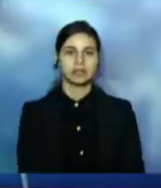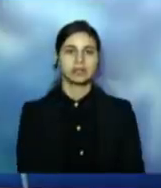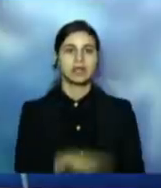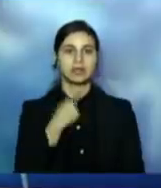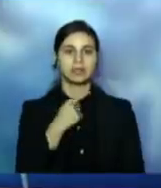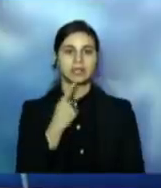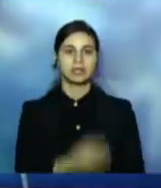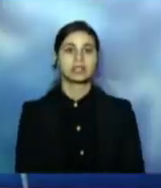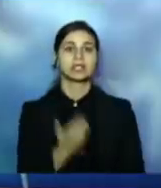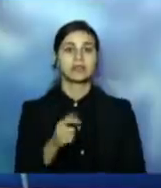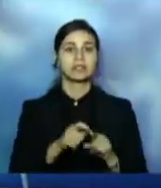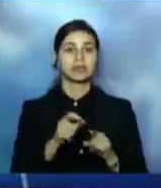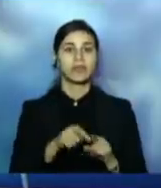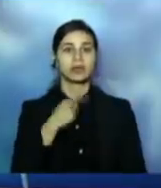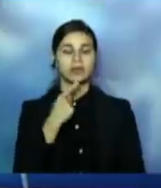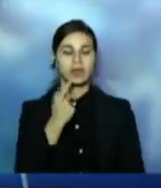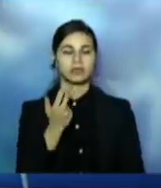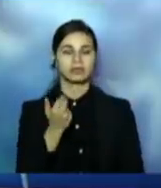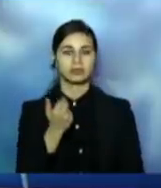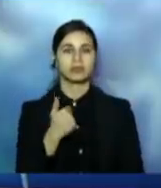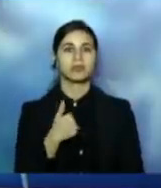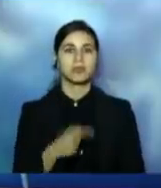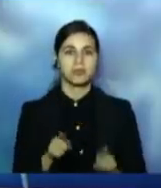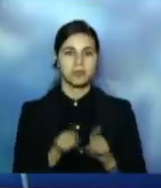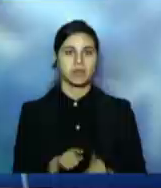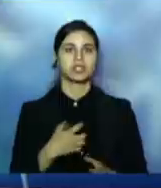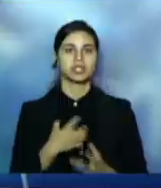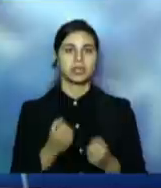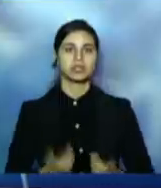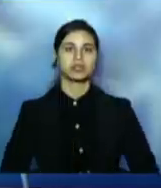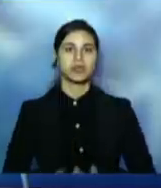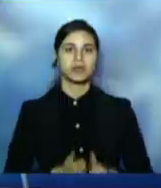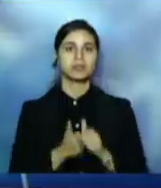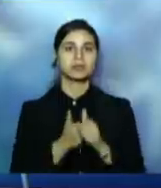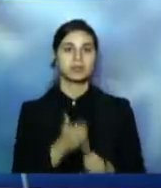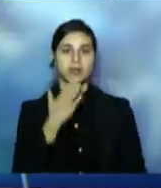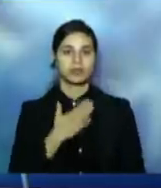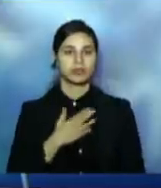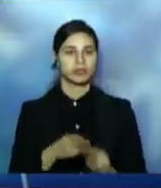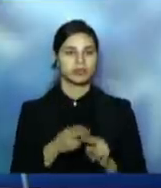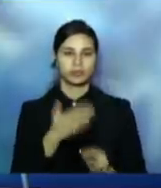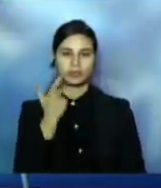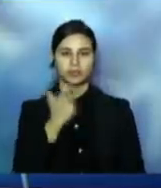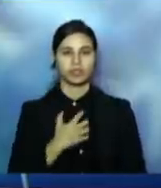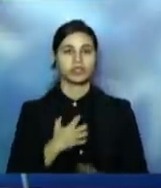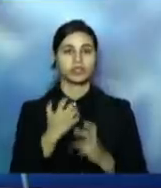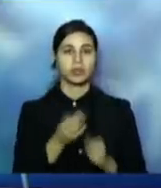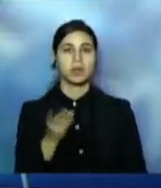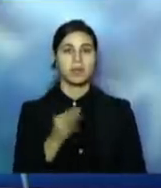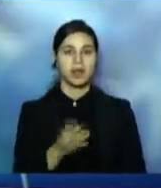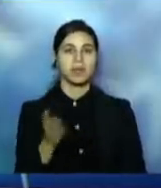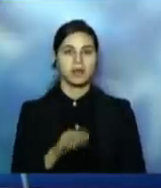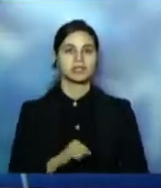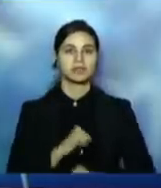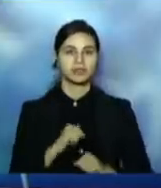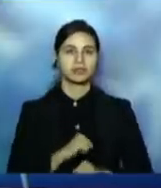ბრძანეთ შეიძლება. ეს კითხვას რა შეეხება, რა თქმა უნდა, მეც ჯანმრთელი ცხოვრების მიმდევარი ვარ, არაფერი არ მაწუხებს, მაგრამ მიუხედავად ამისა,